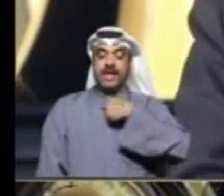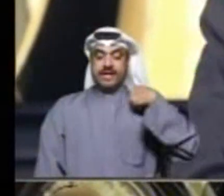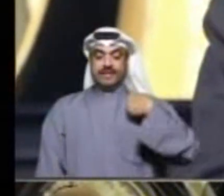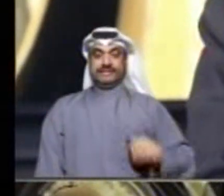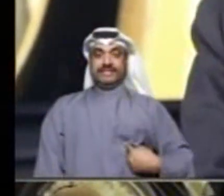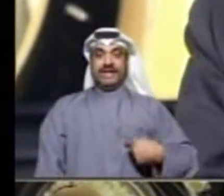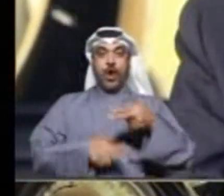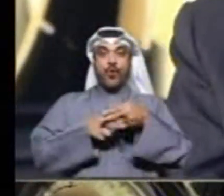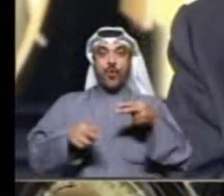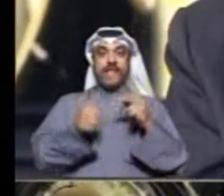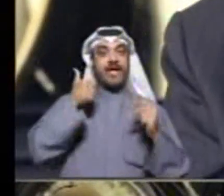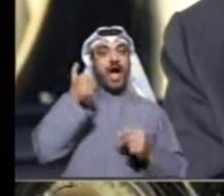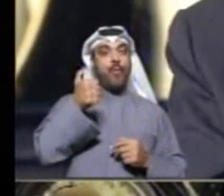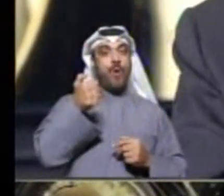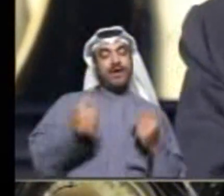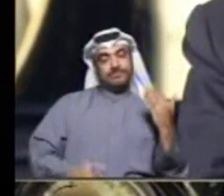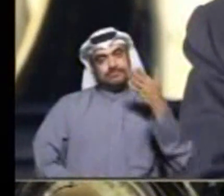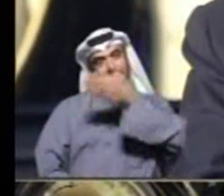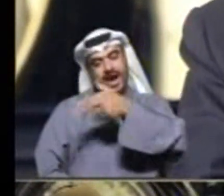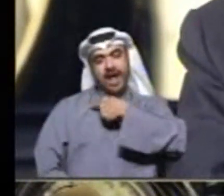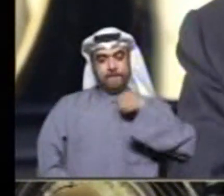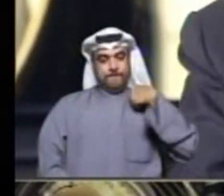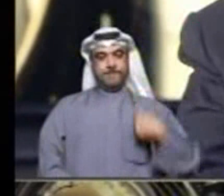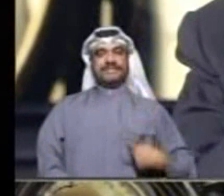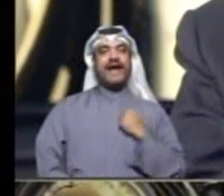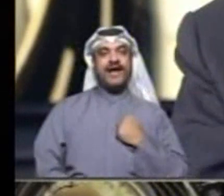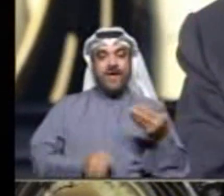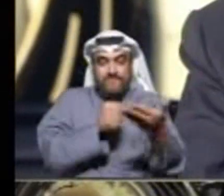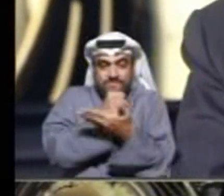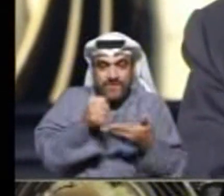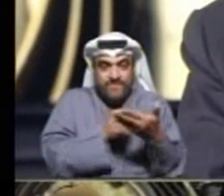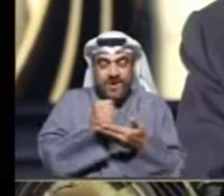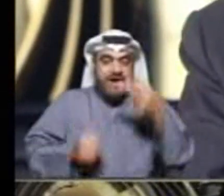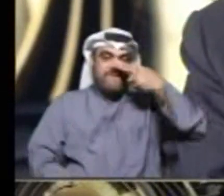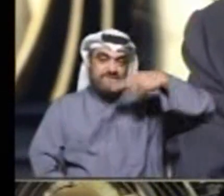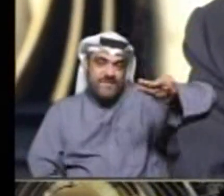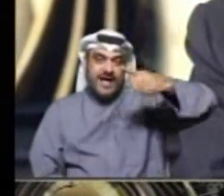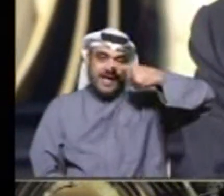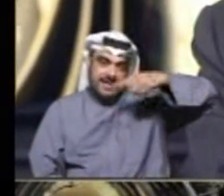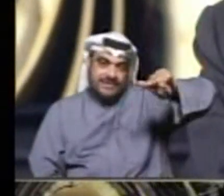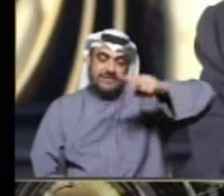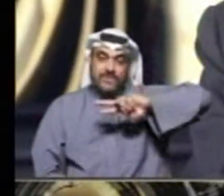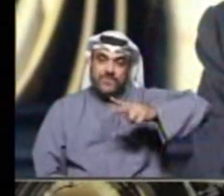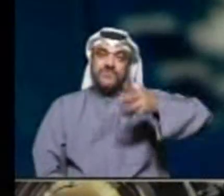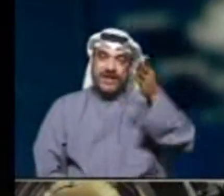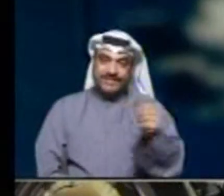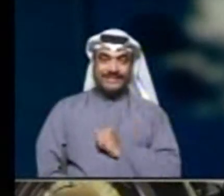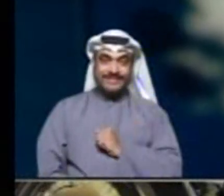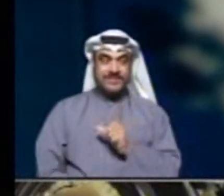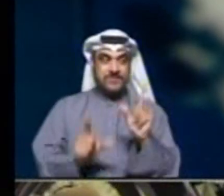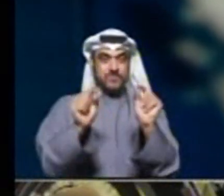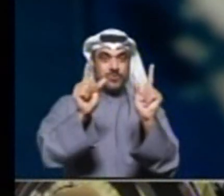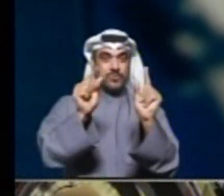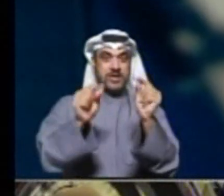سمو الأمر للصين، استثمار في مزارع الكويت في بلاد كمبوديا وفيتنام وما إلى ذلك. لا يحسب على العلاقات الكويتية الدولية